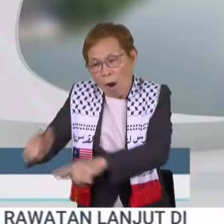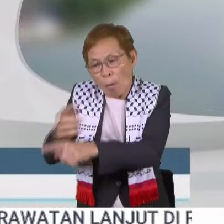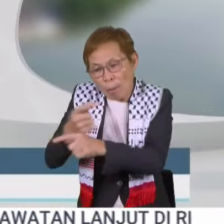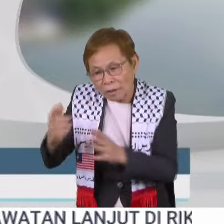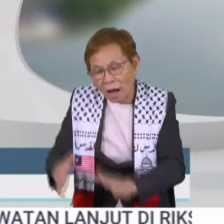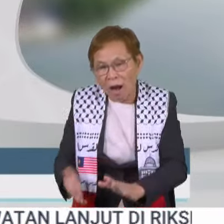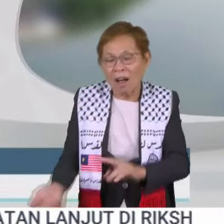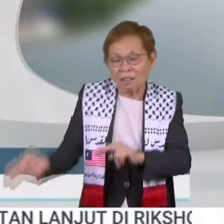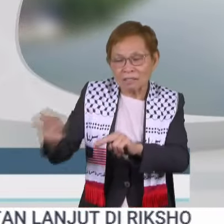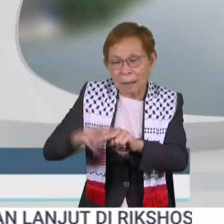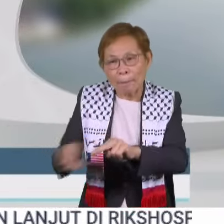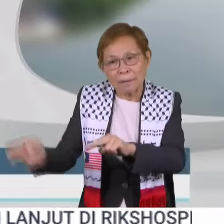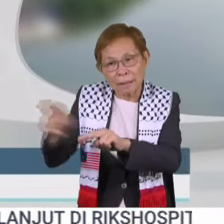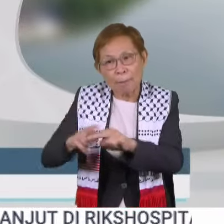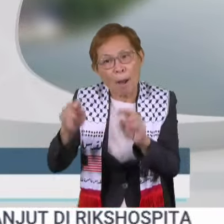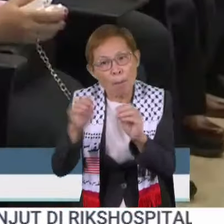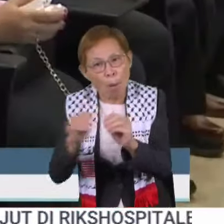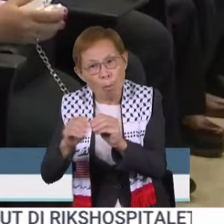meningkatkan hasil